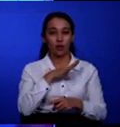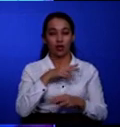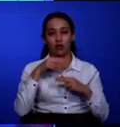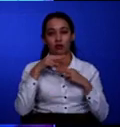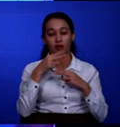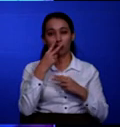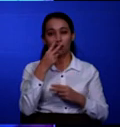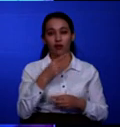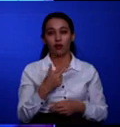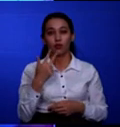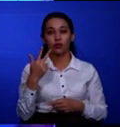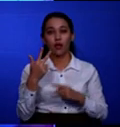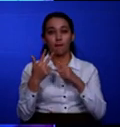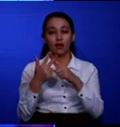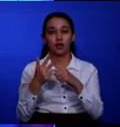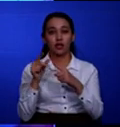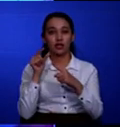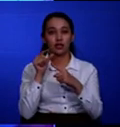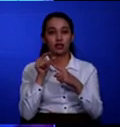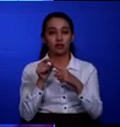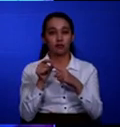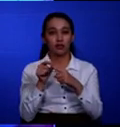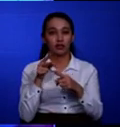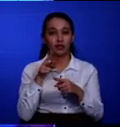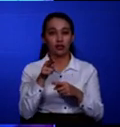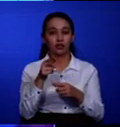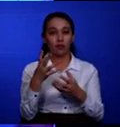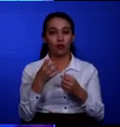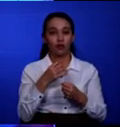bering. 3dan 1 qismi.